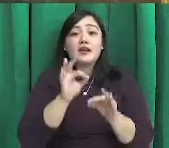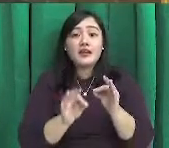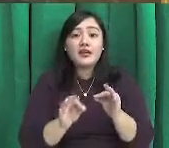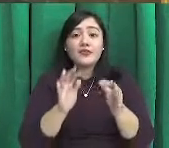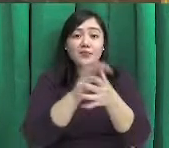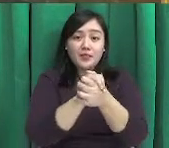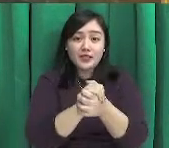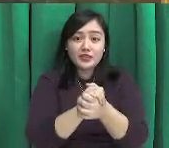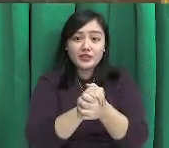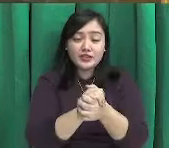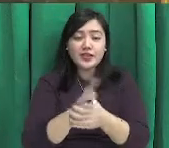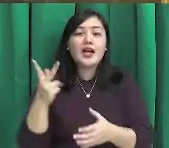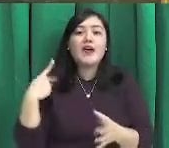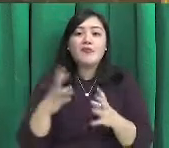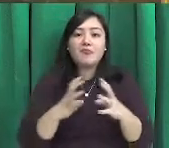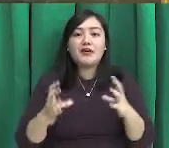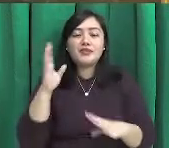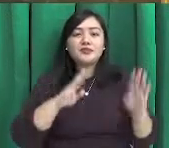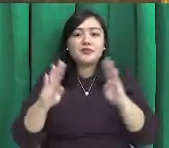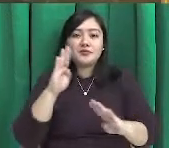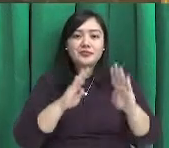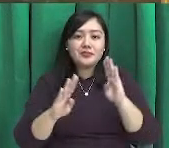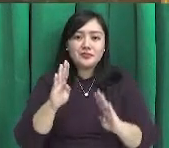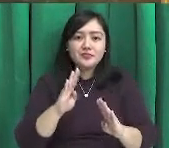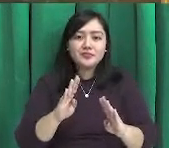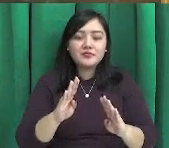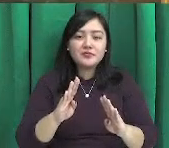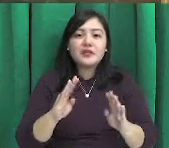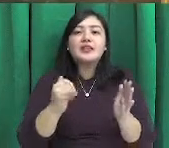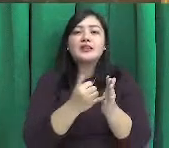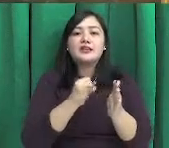the power of God. Hold your marriage up to God